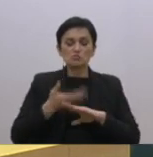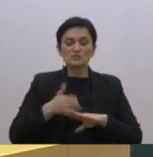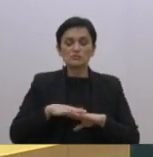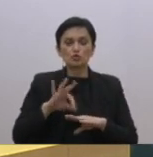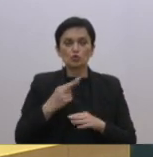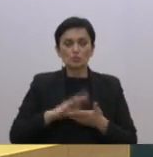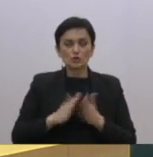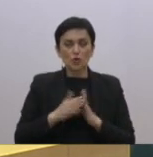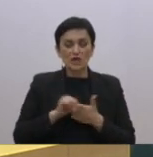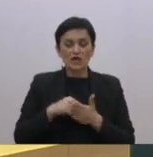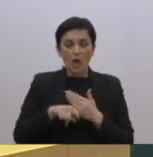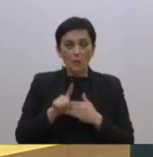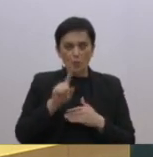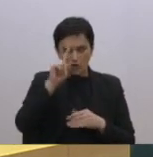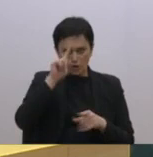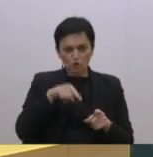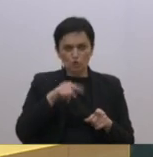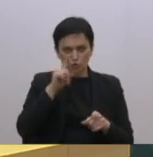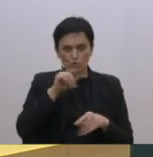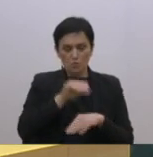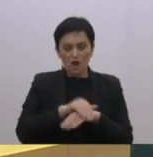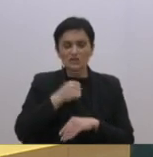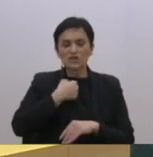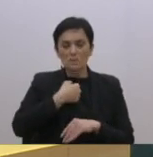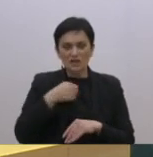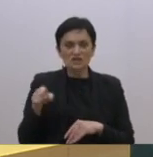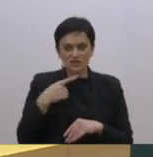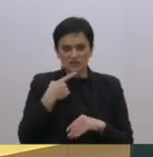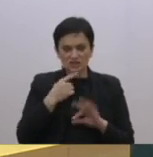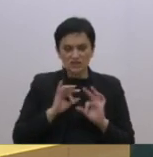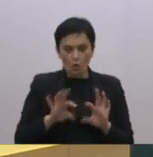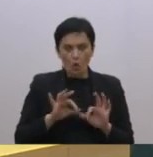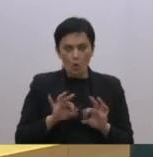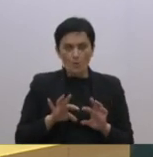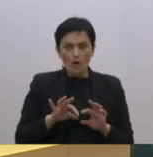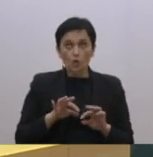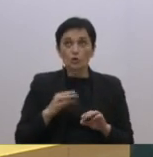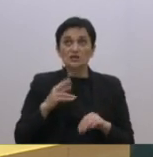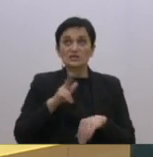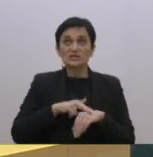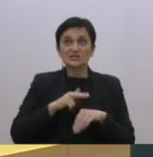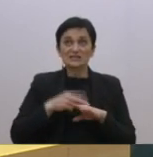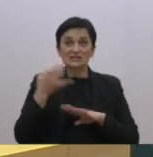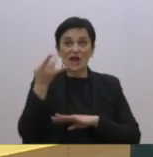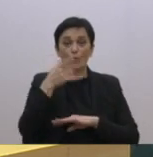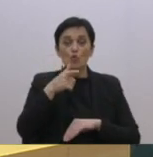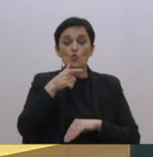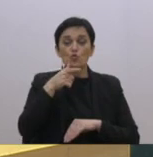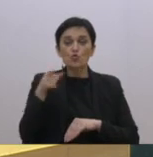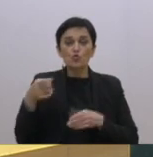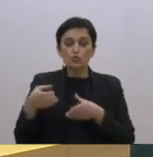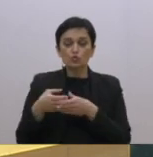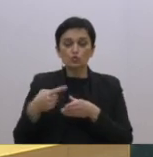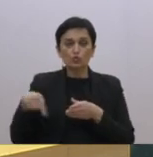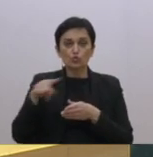გამო. Ალბათ იცით, ცნობილია ფაქტები, მედიაში ამაზე საუბრობდნენ, თელმა ოცეულმა საპატრულო პოლიციის ქუთაისში